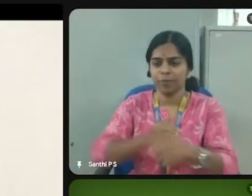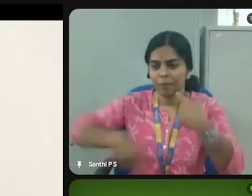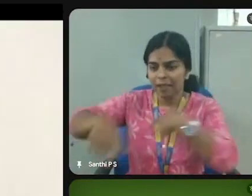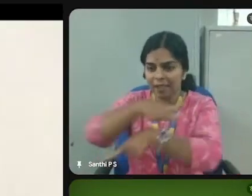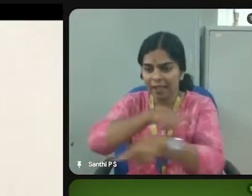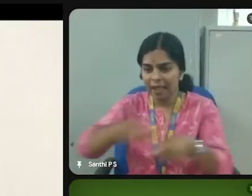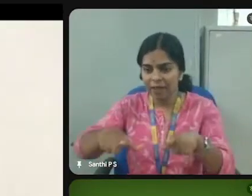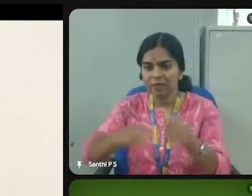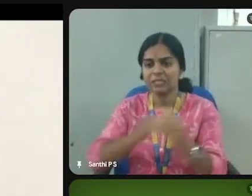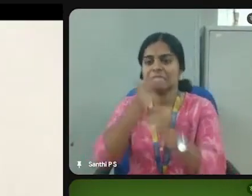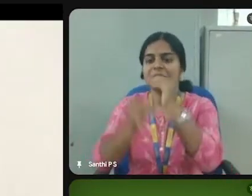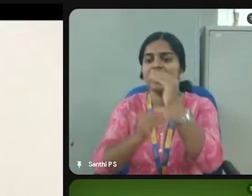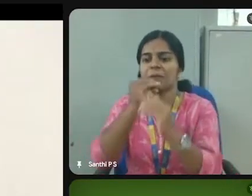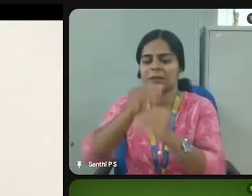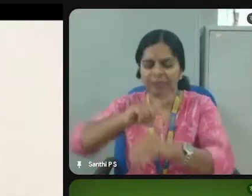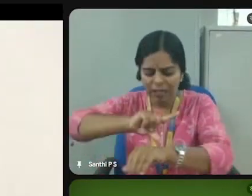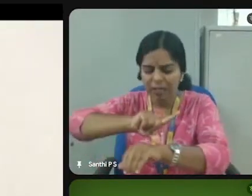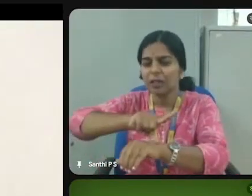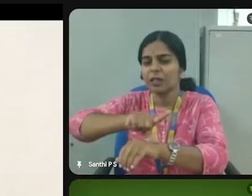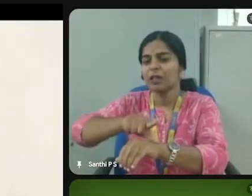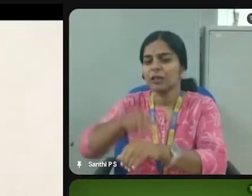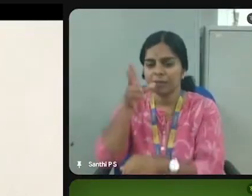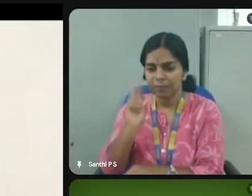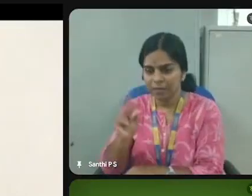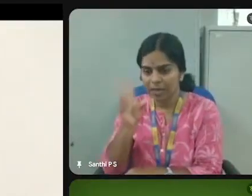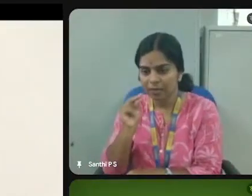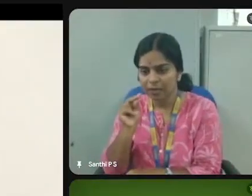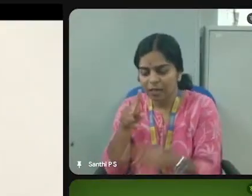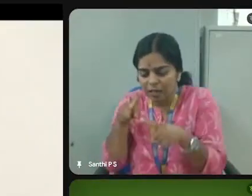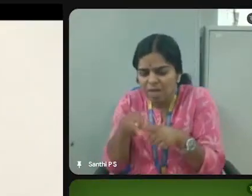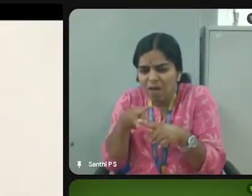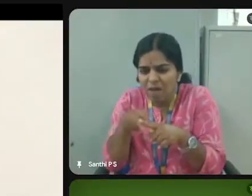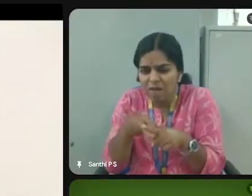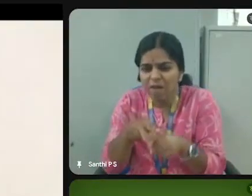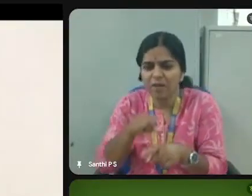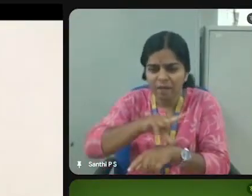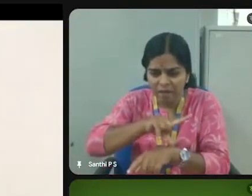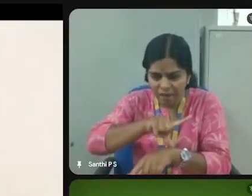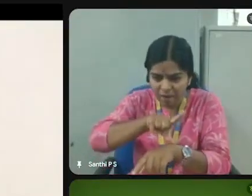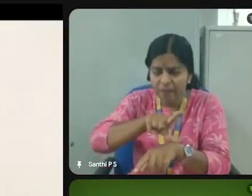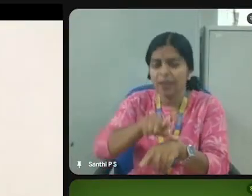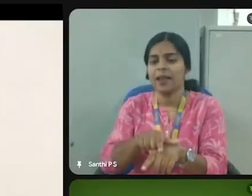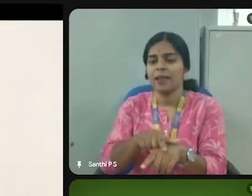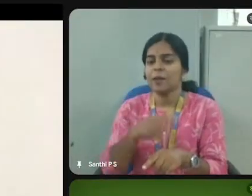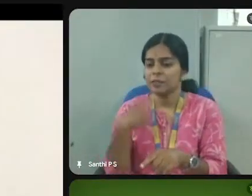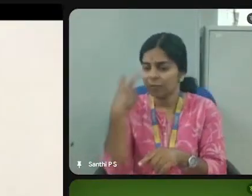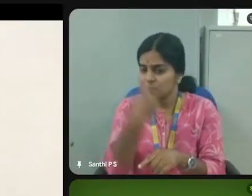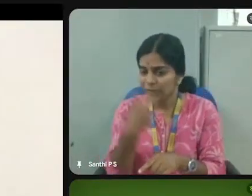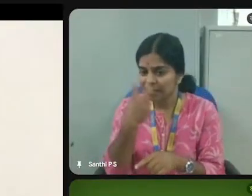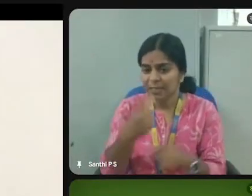താമസമുള്ള കുട്ടികൾ, സംസാരത്തിൽ വ്യക്തത കുറവുള്ള കുട്ടികൾ, അങ്ങനെ റിസ്ക്കായി കാണുന്ന കുട്ടികൾക്ക് സ്പീച്ച് തെറപ്പിയുടെ പാർട്ടായിട്ട്